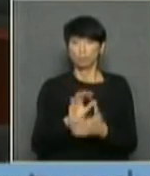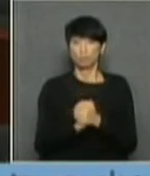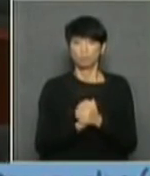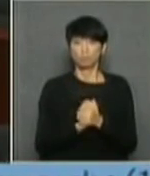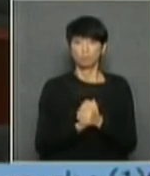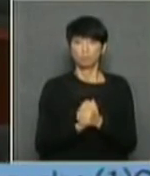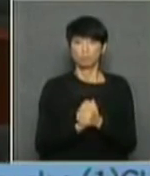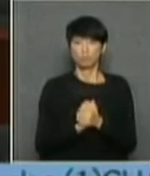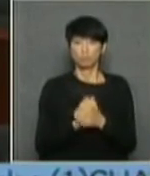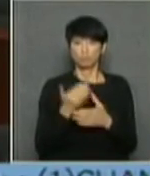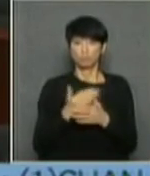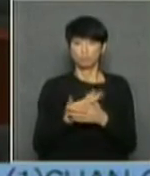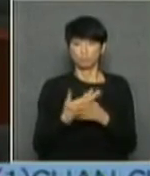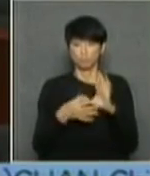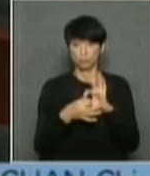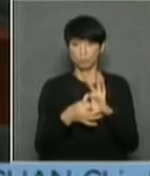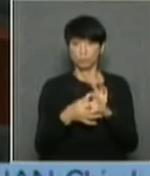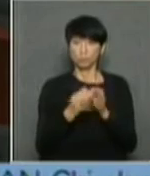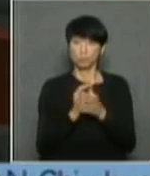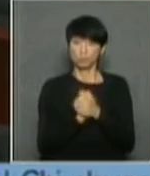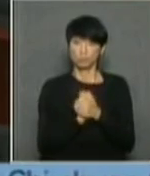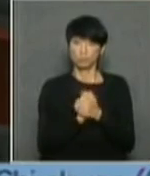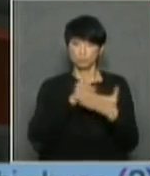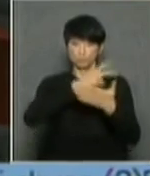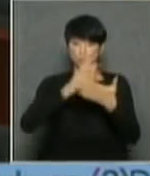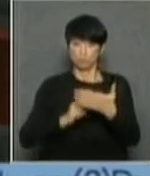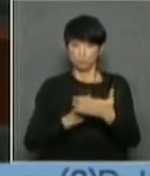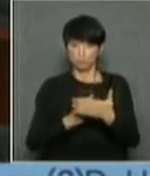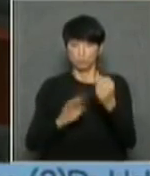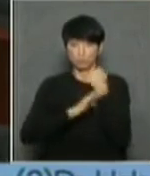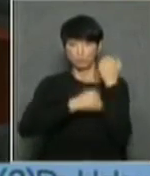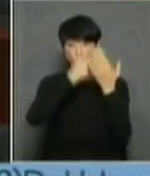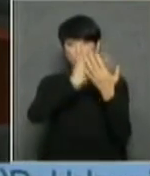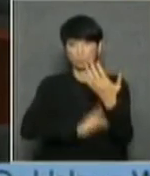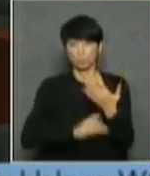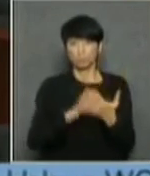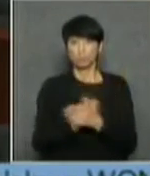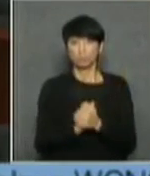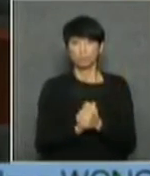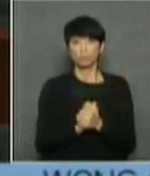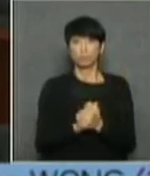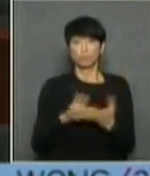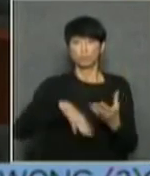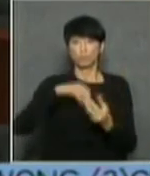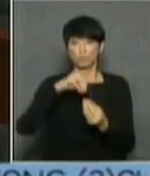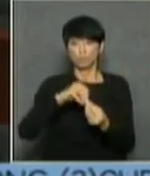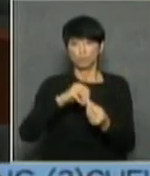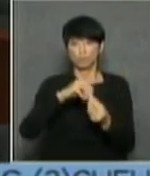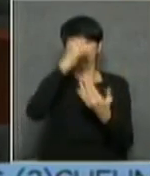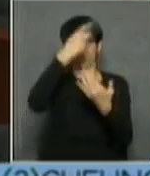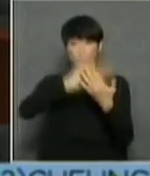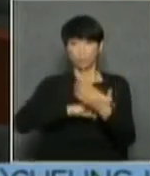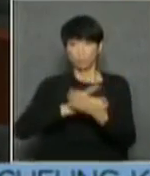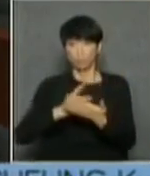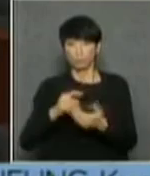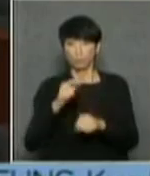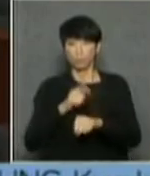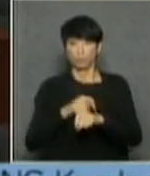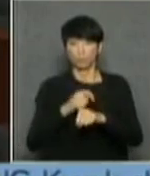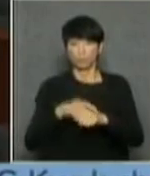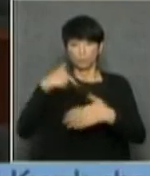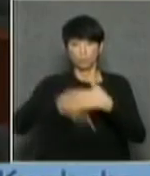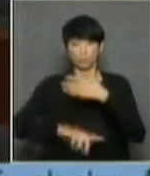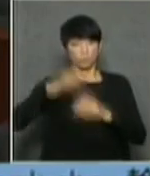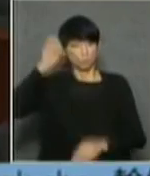取有關嘅即係修例嘅時候呢，有關嘅關注呢，我哋好相信喺修例時候會深入去討論同埋研